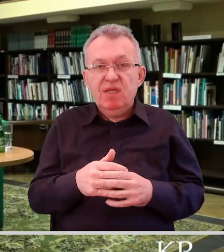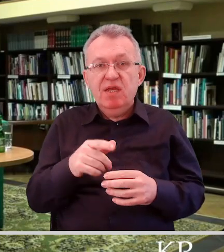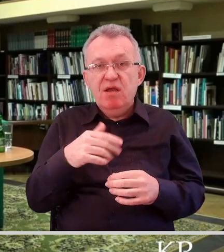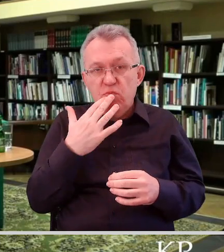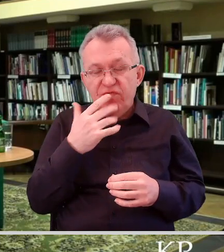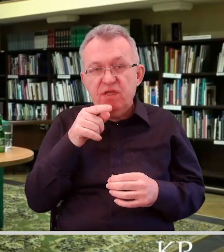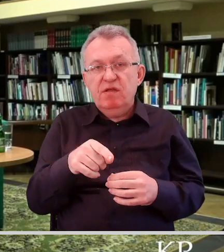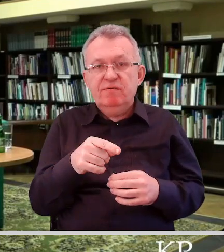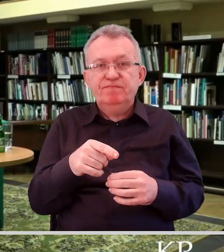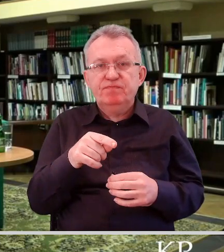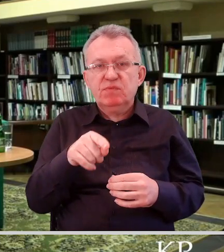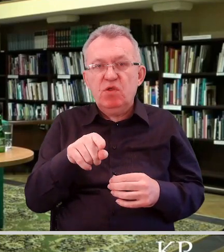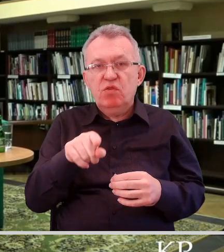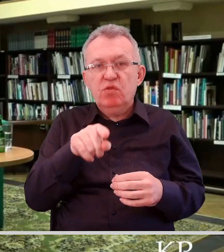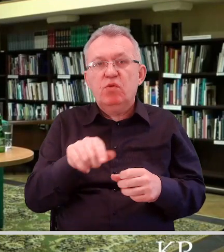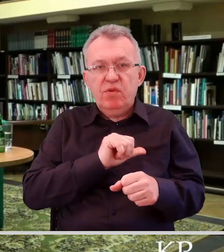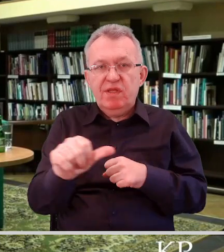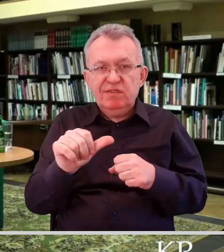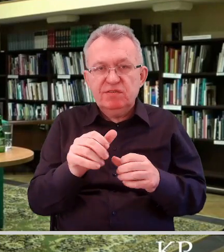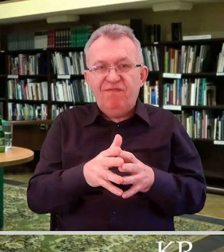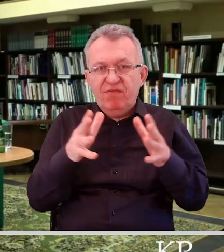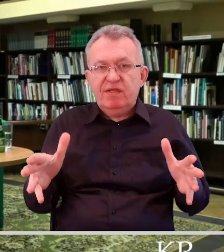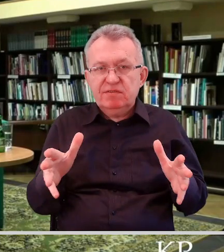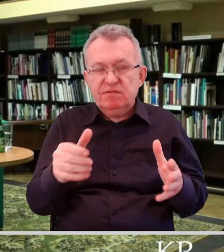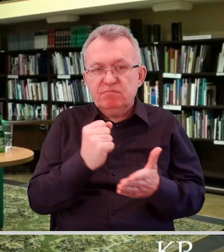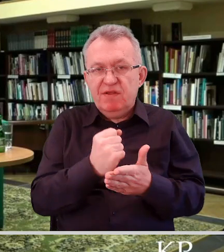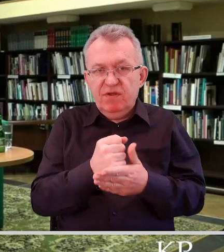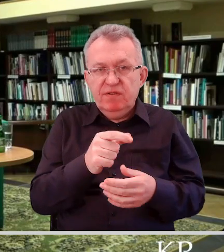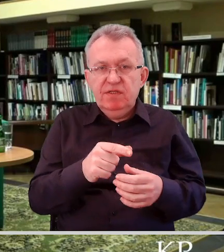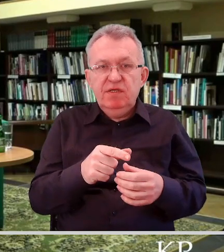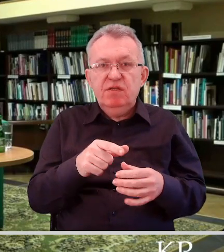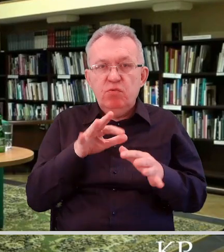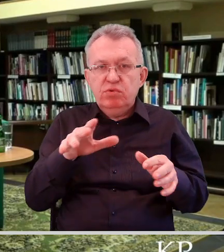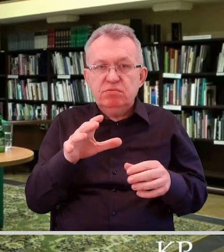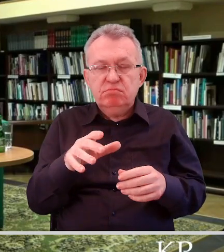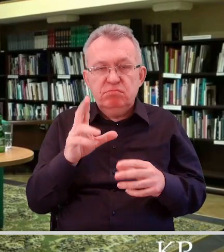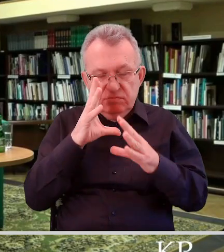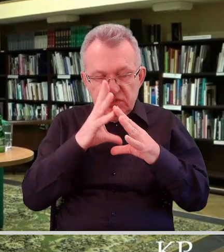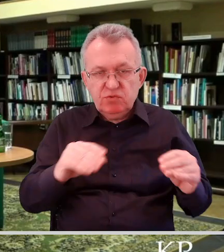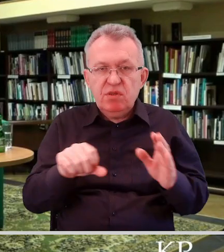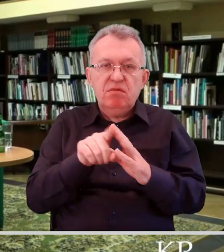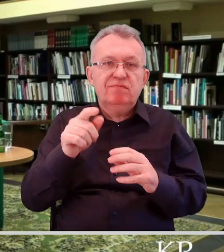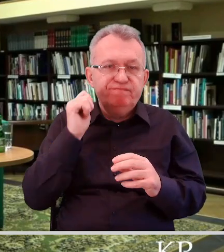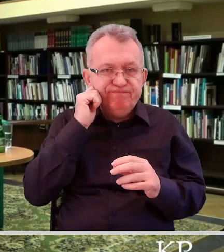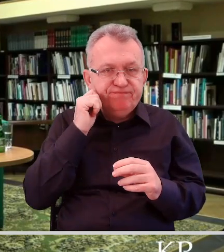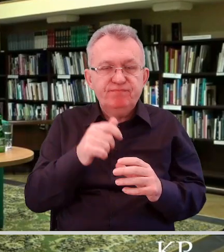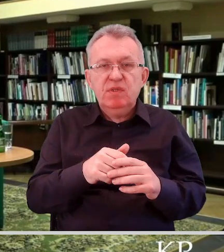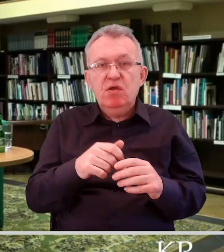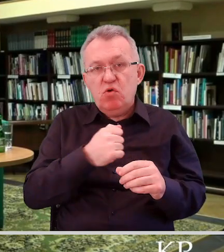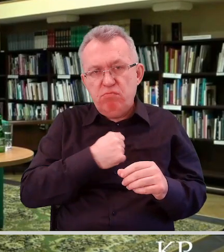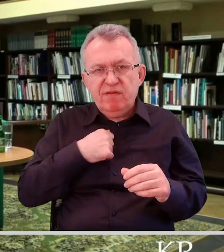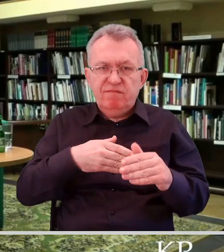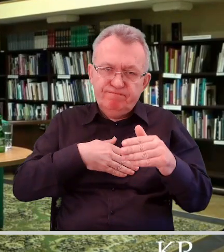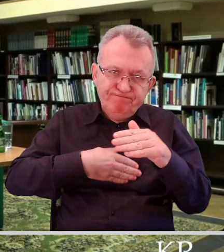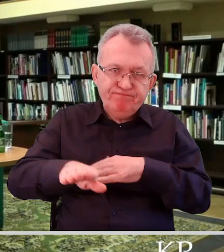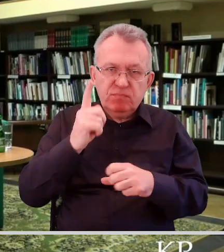Także mówię, to jest szerszy kontekst tego wszystkiego. Wielki podziw po prostu, dlatego że kobiety wyszły